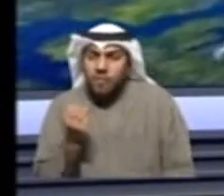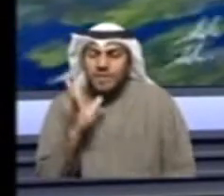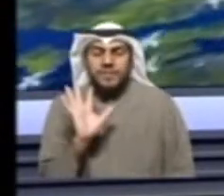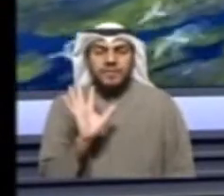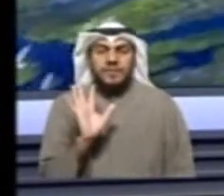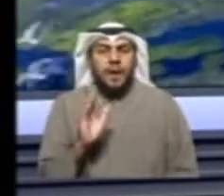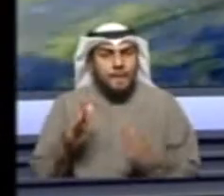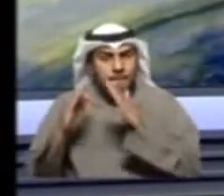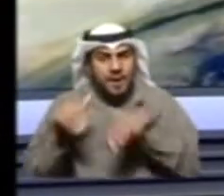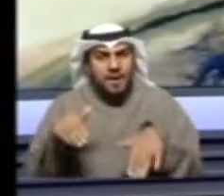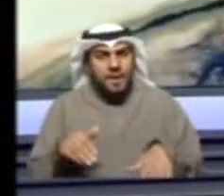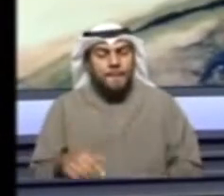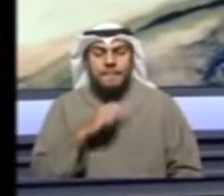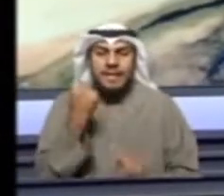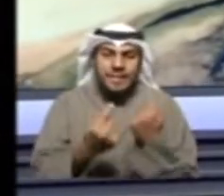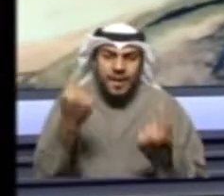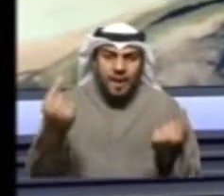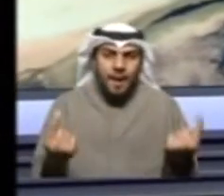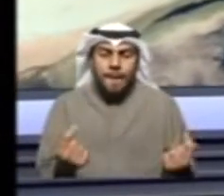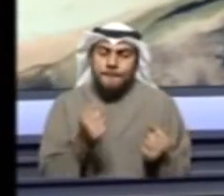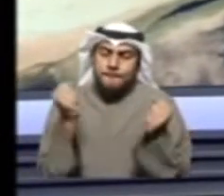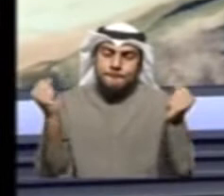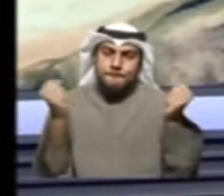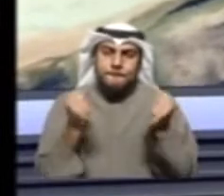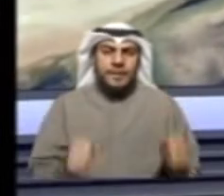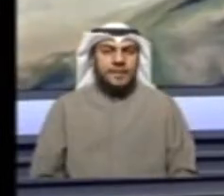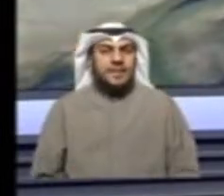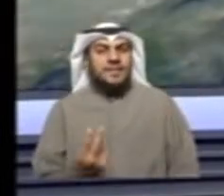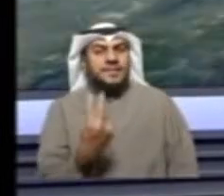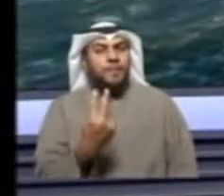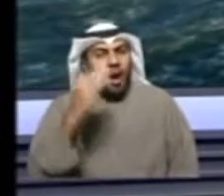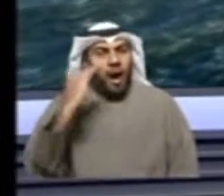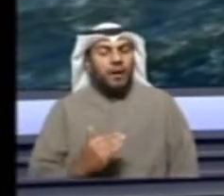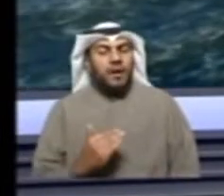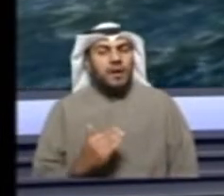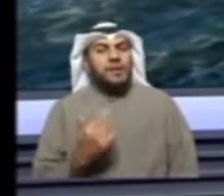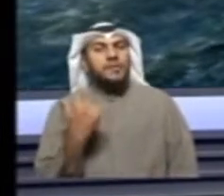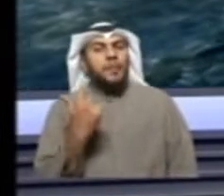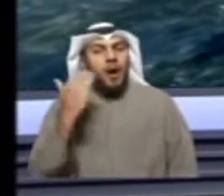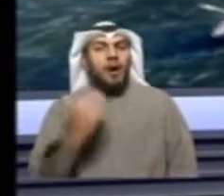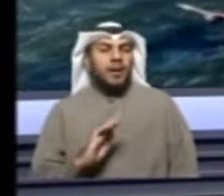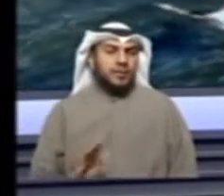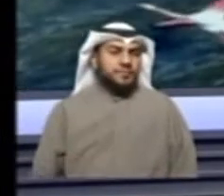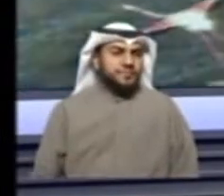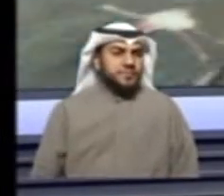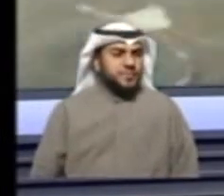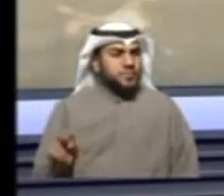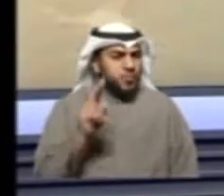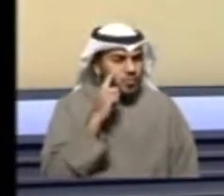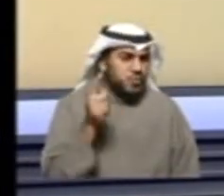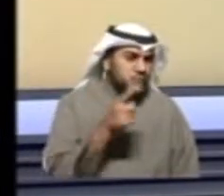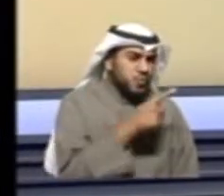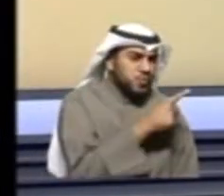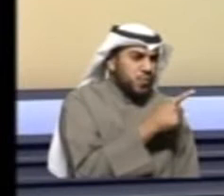الصحراوية والمزارع قد تقل درجات الحرارة إلى ما دون 7 درجات مئوية، ولكن بشكل عام استقرار في الطقس واضح،